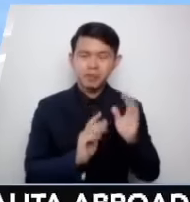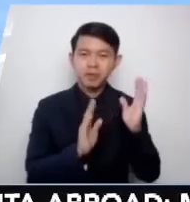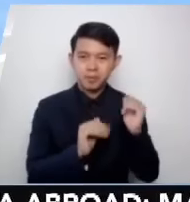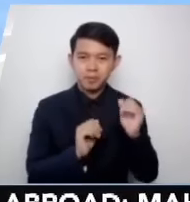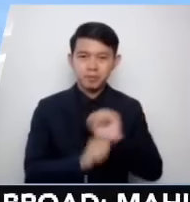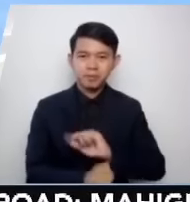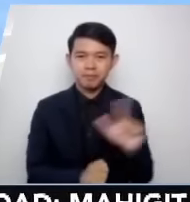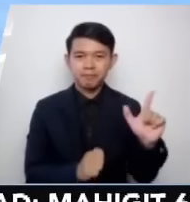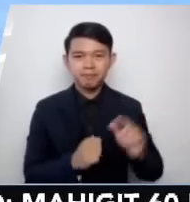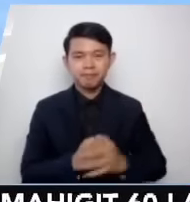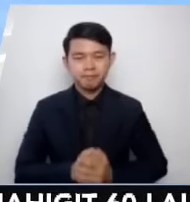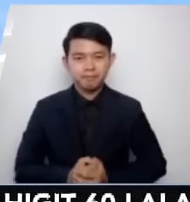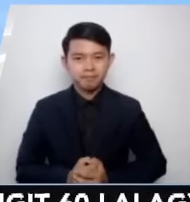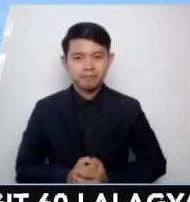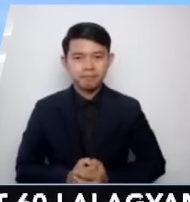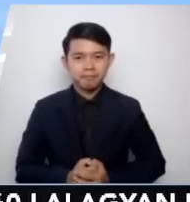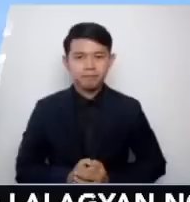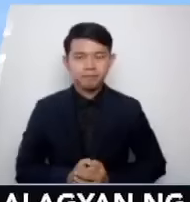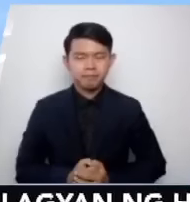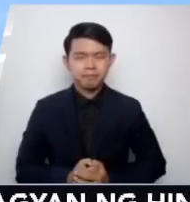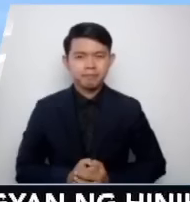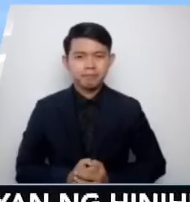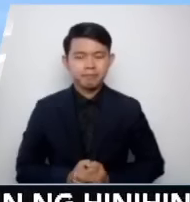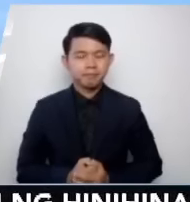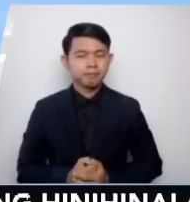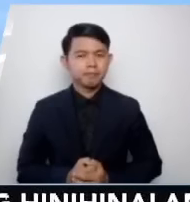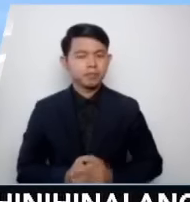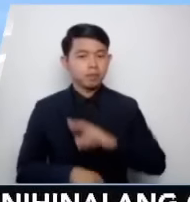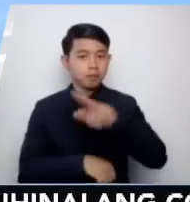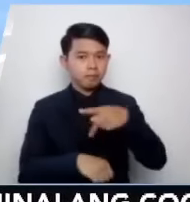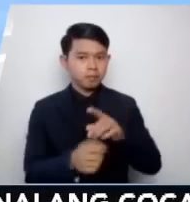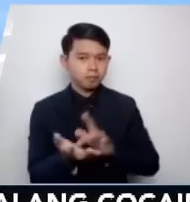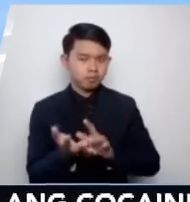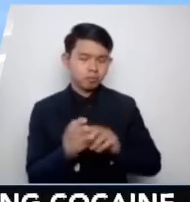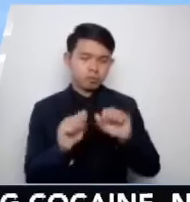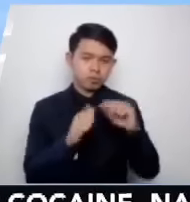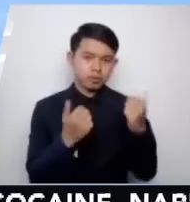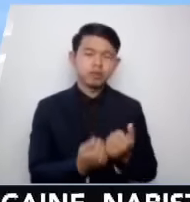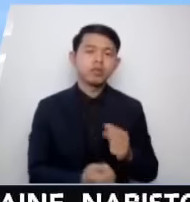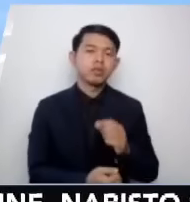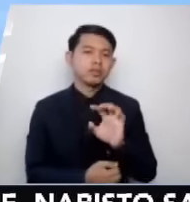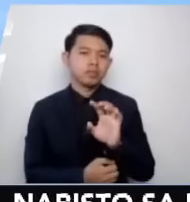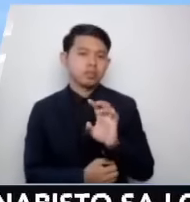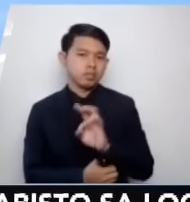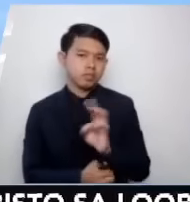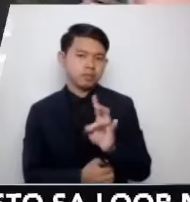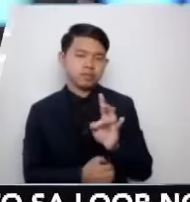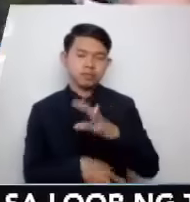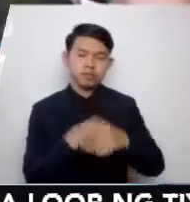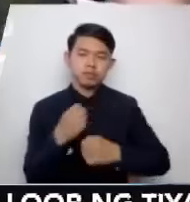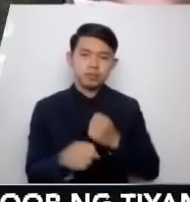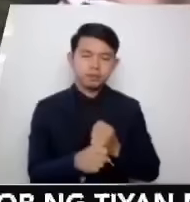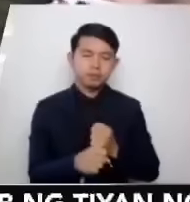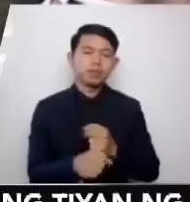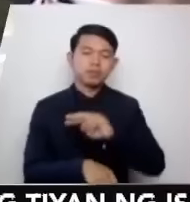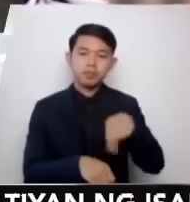Pinugunita ng Philippine Medical Association ang ika-67 National Medicine Week. May tema itong kalusugan ng